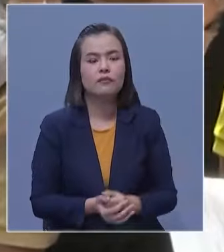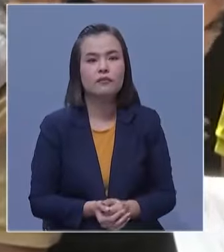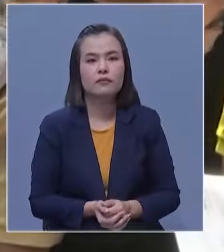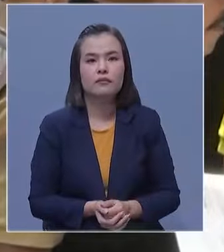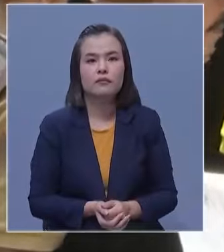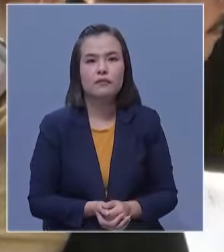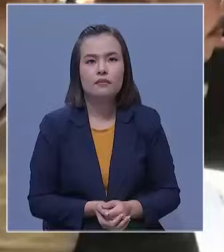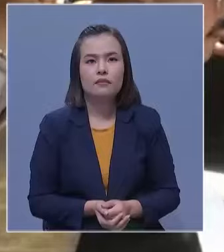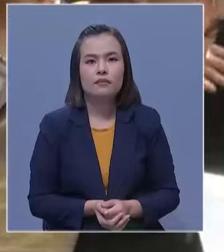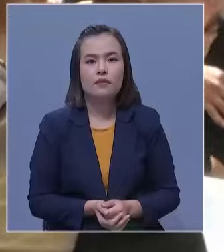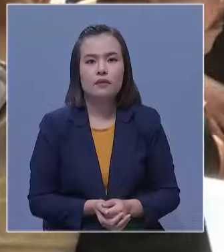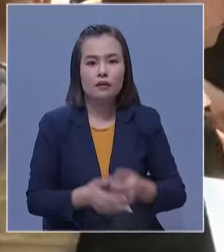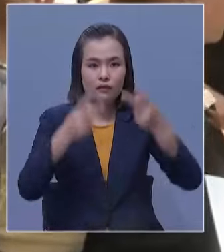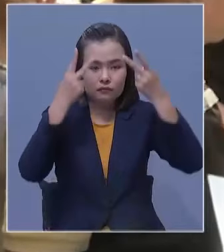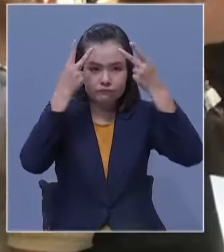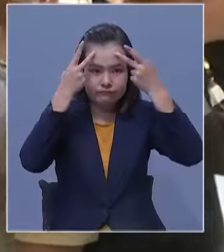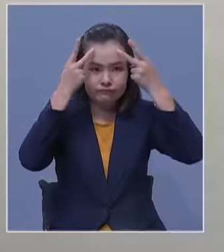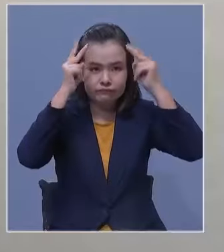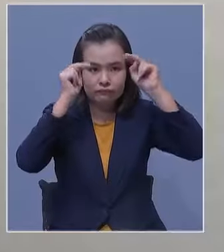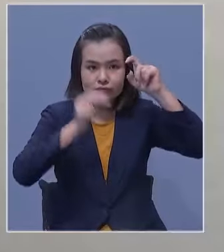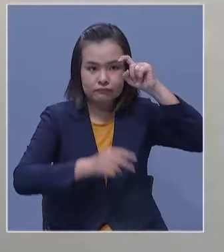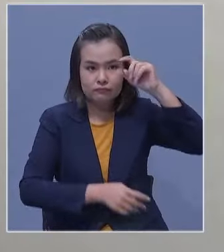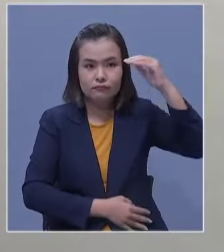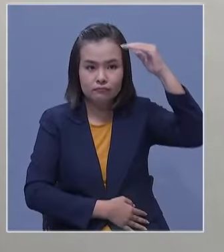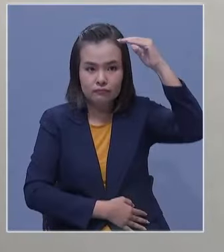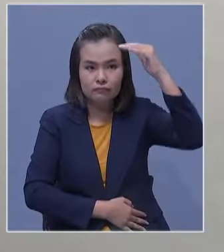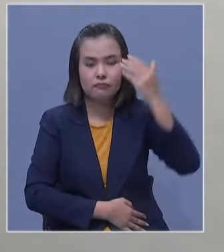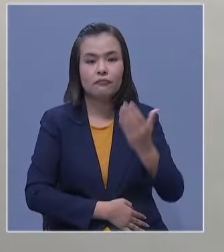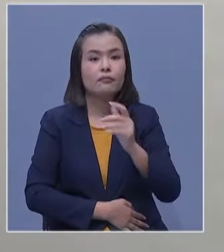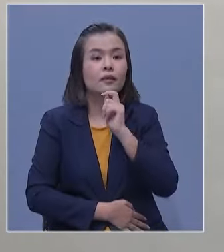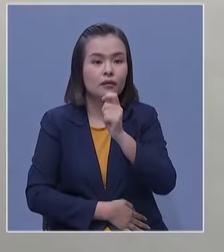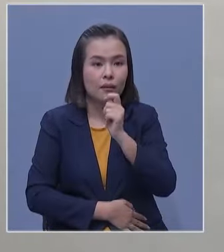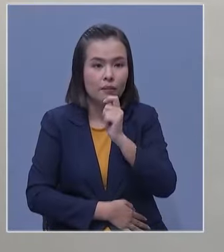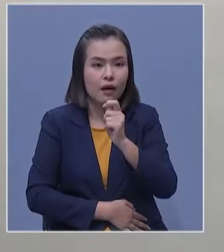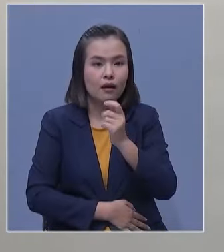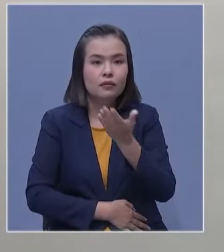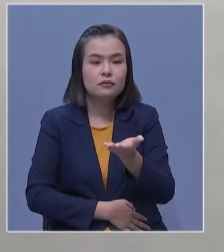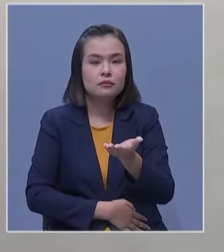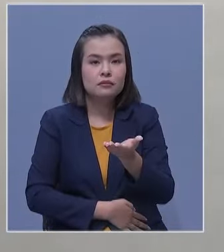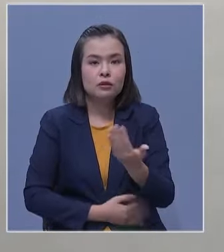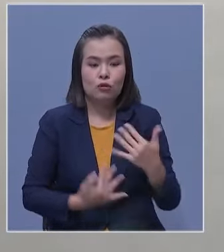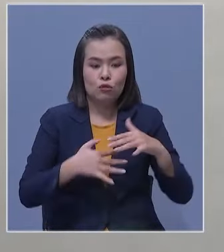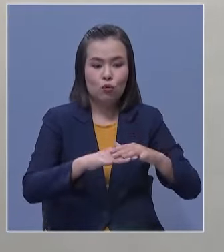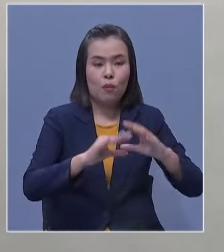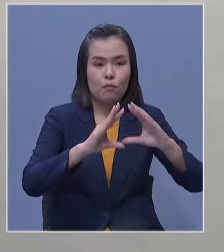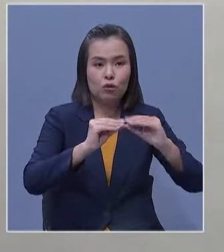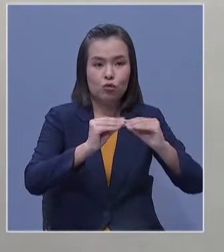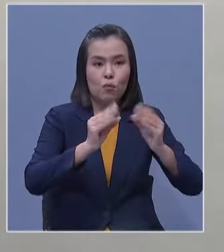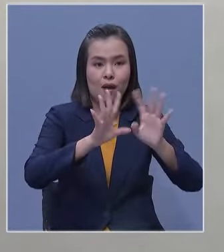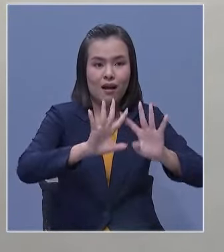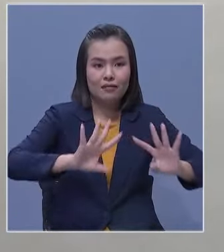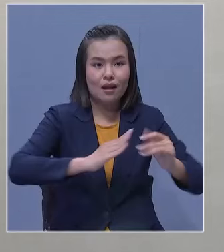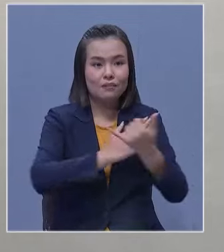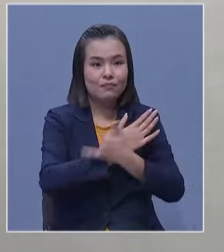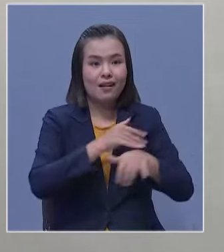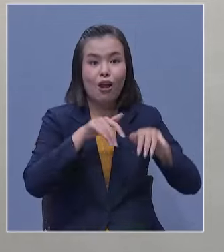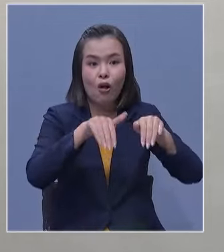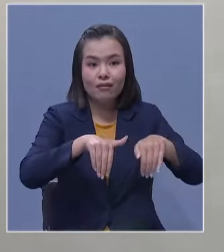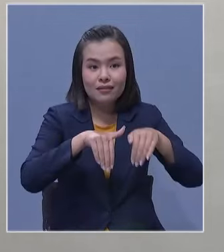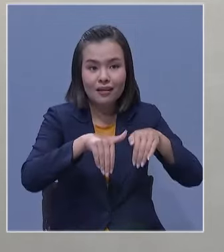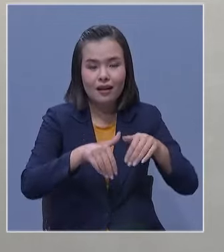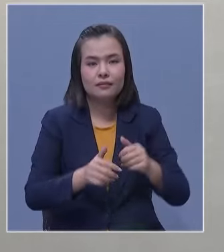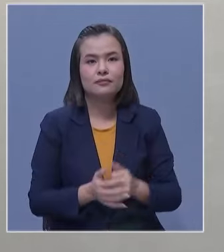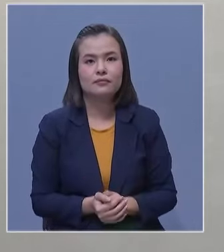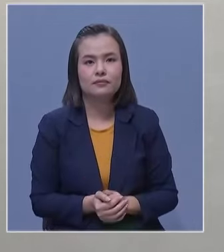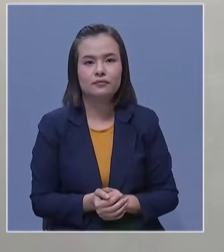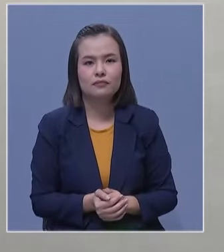ทางด้านของนายกรัฐมนตรีคุณเศรษฐาทวีสินให้สัมภาษณ์ก่อนเดินทางไปร่วมประชุมสุดยอดอาเซียนที่ออสเตรเลียนะครับบอกว่ามี